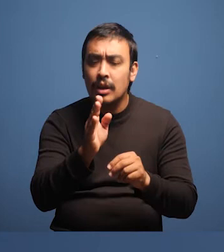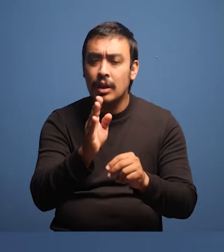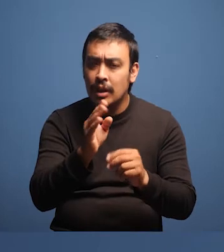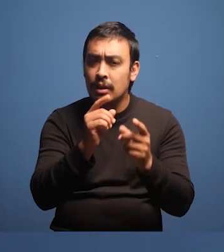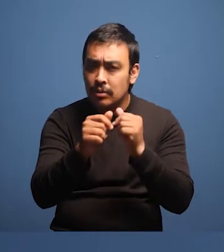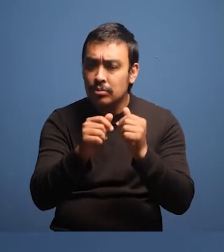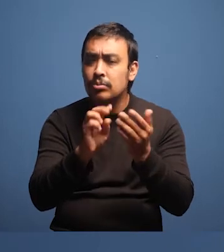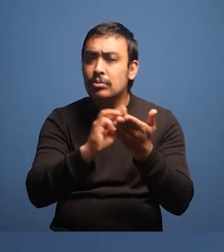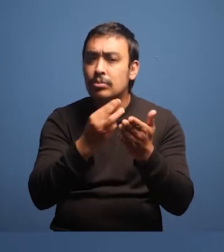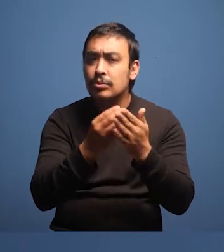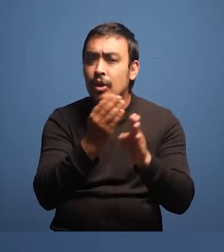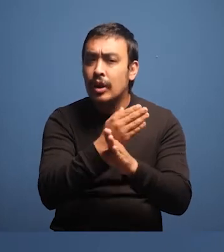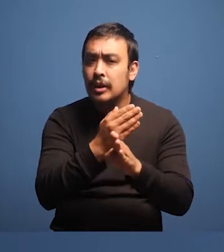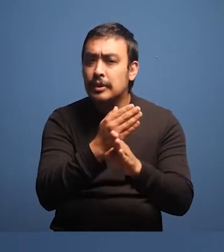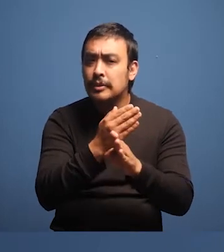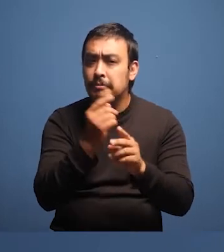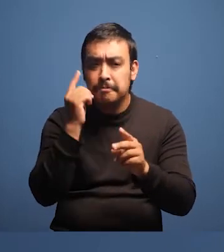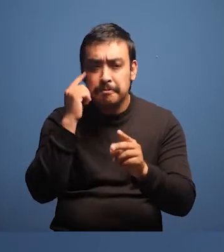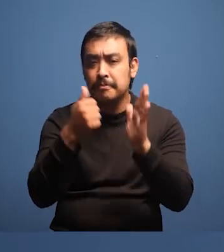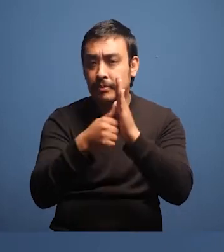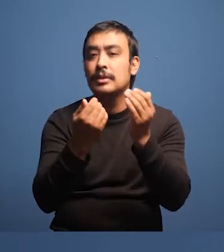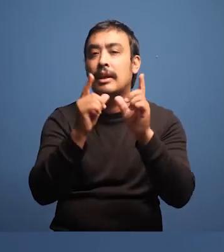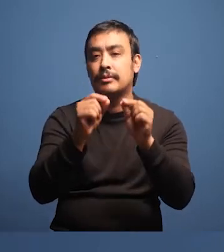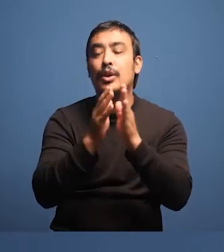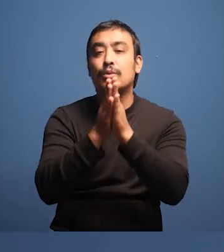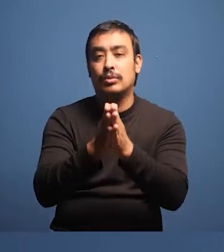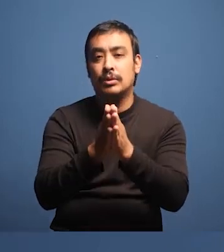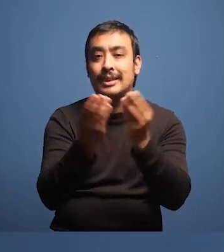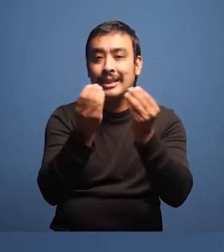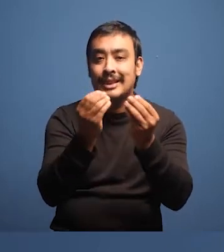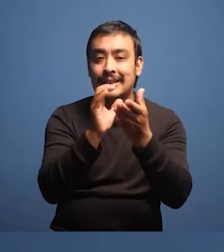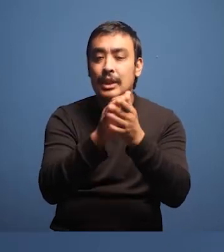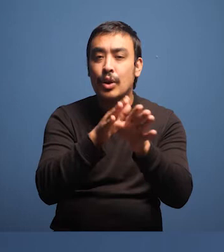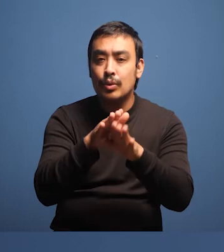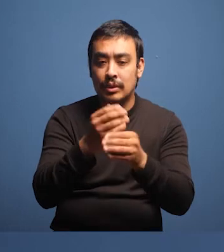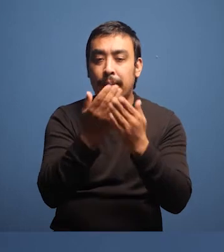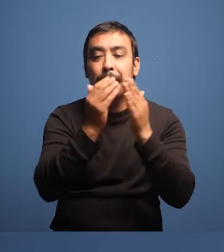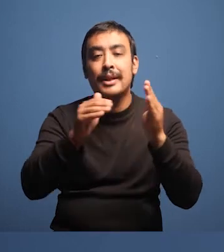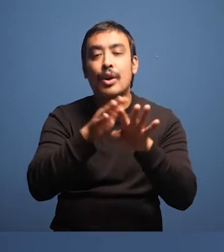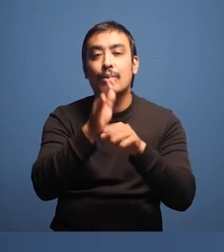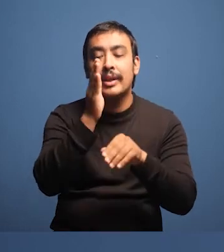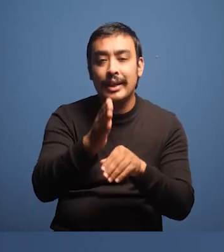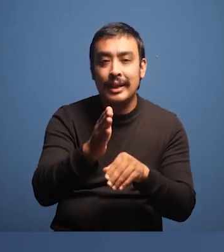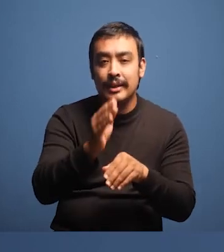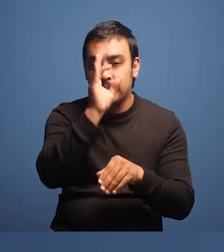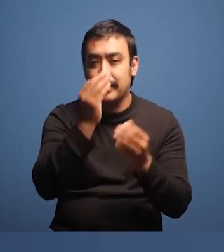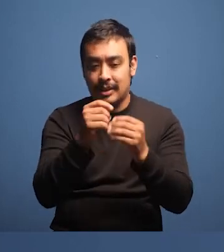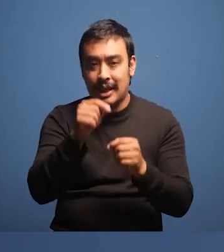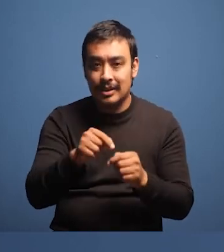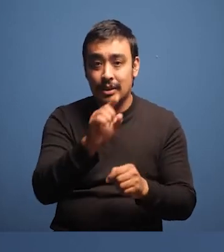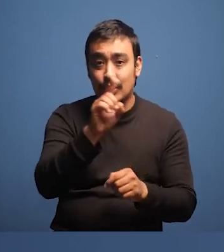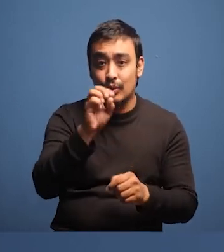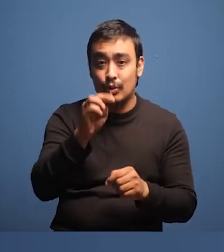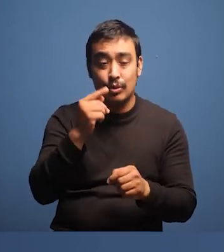कनेक्ट हुनको लागि चाहिँ मैले अनुरोध गर्न चाहेँ र यहाँ हाम्रो केही साथीहरूले चाहिँ स्टुडेन्ट्सहरूले चाहिँ स्पेसली आजभोलि त जुम